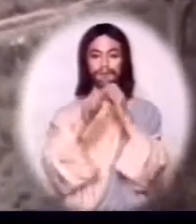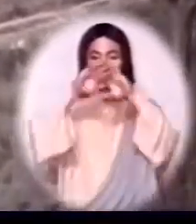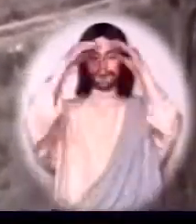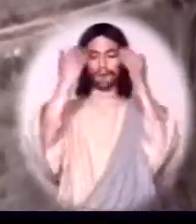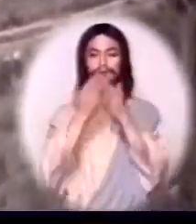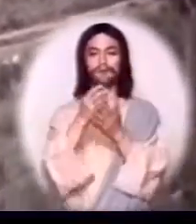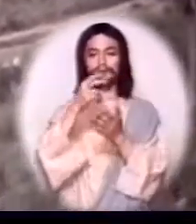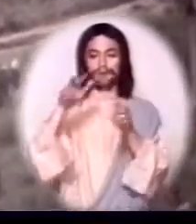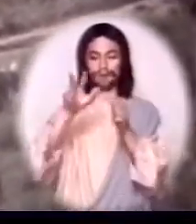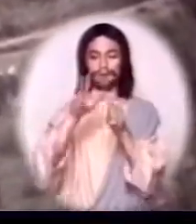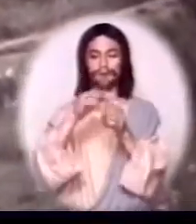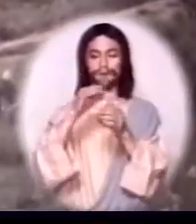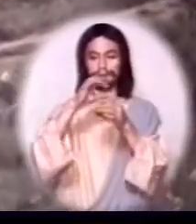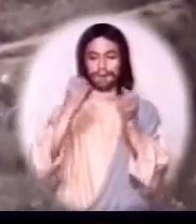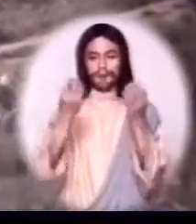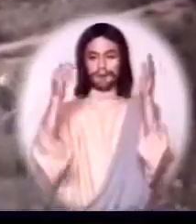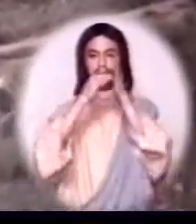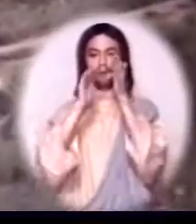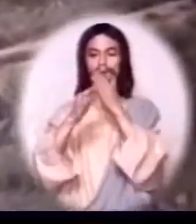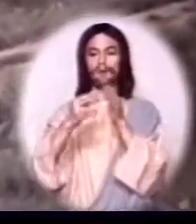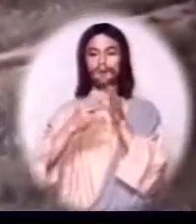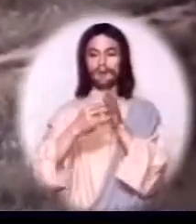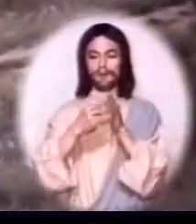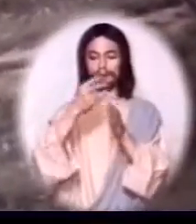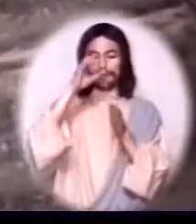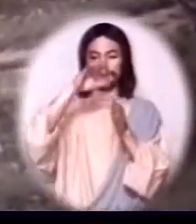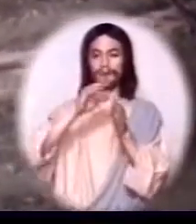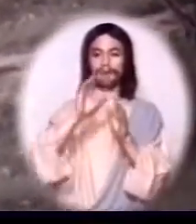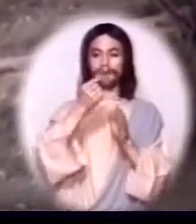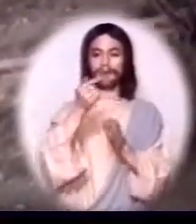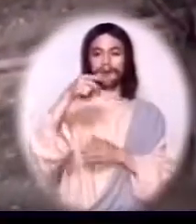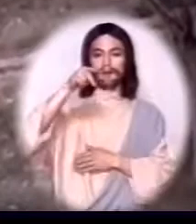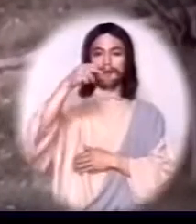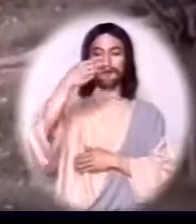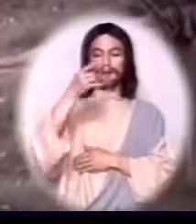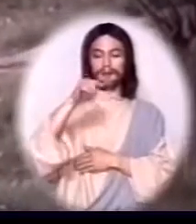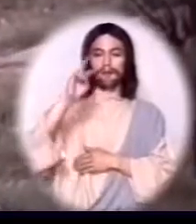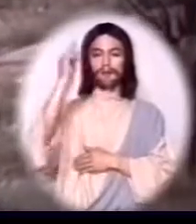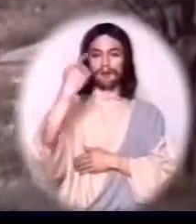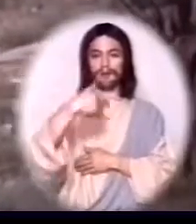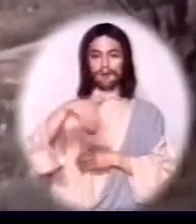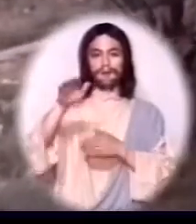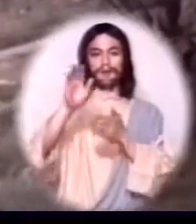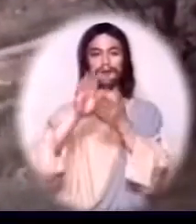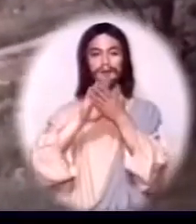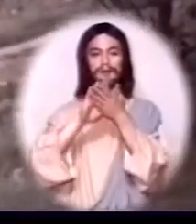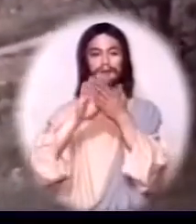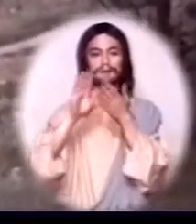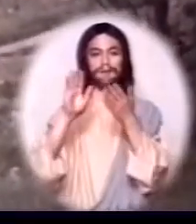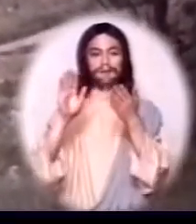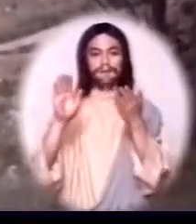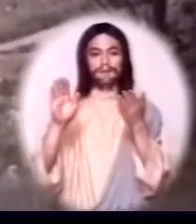그들은 모든 종교 예식을 끝낸 후 예루살렘을 떠나 나사렛으로 돌아갔습니다.